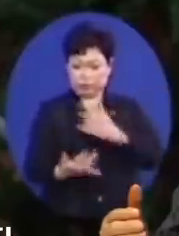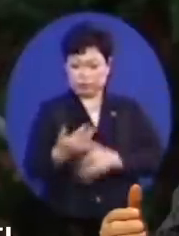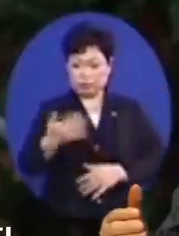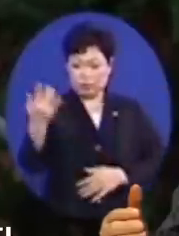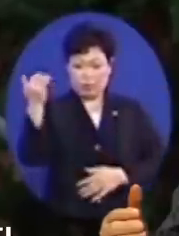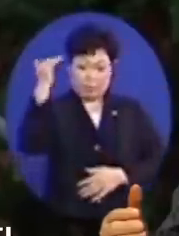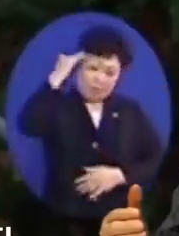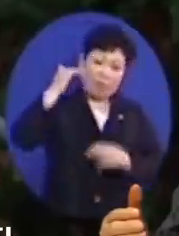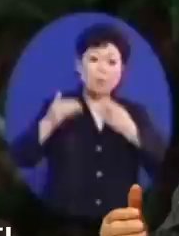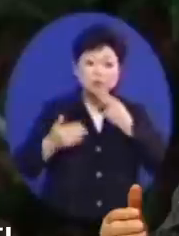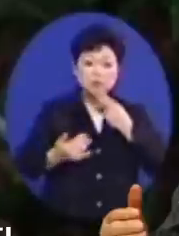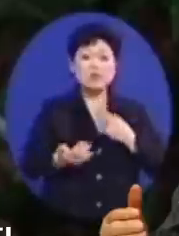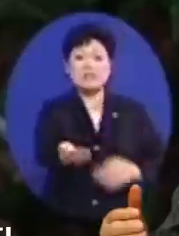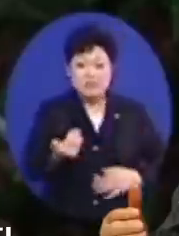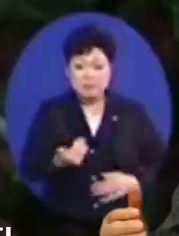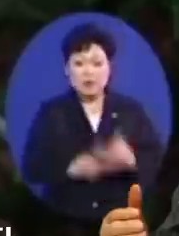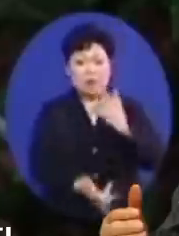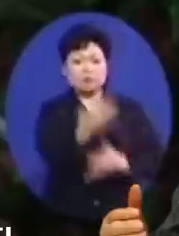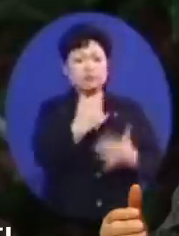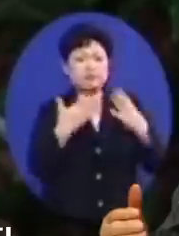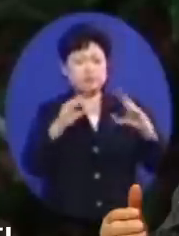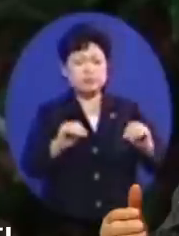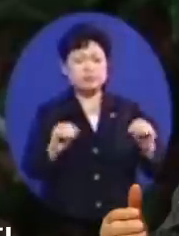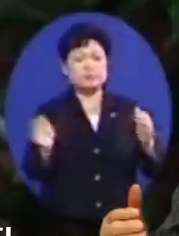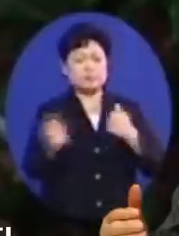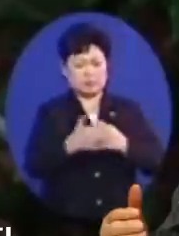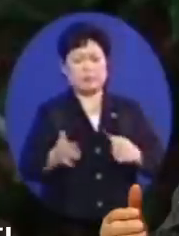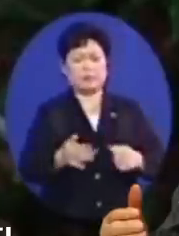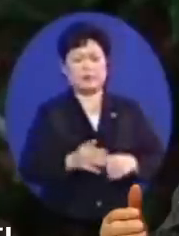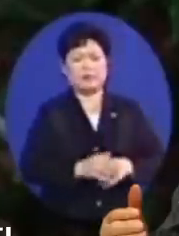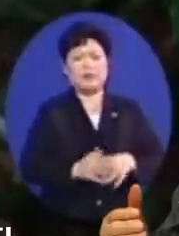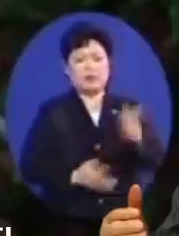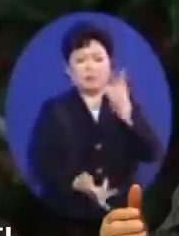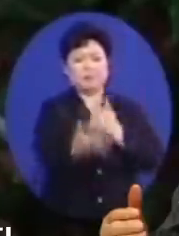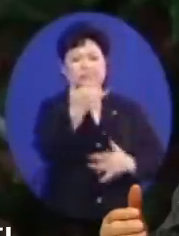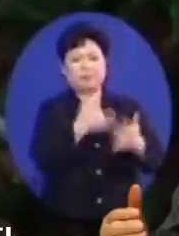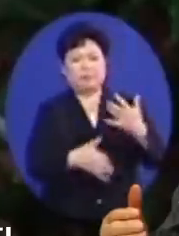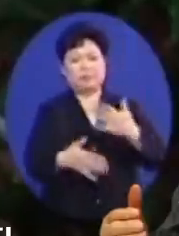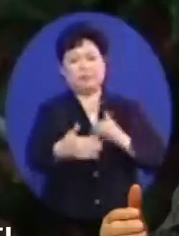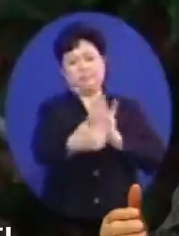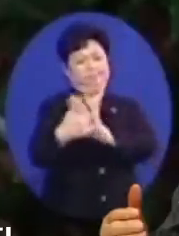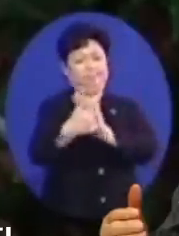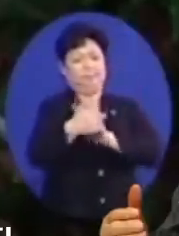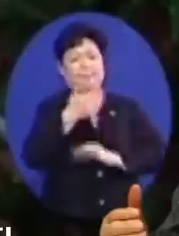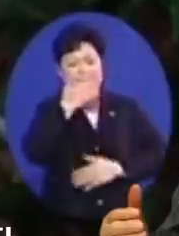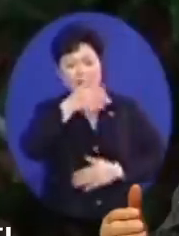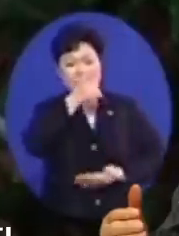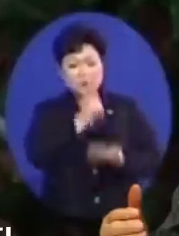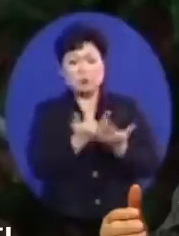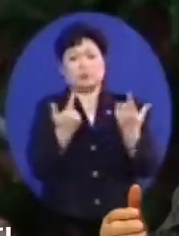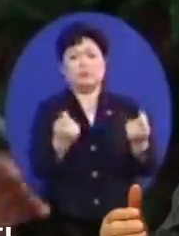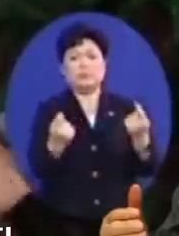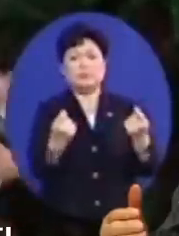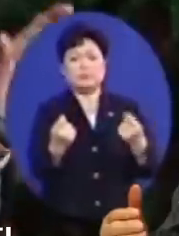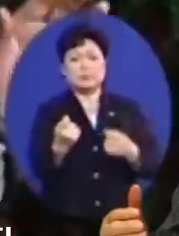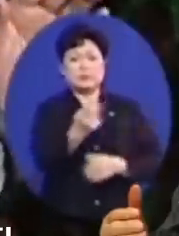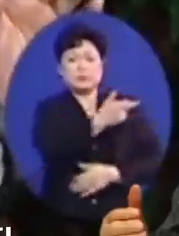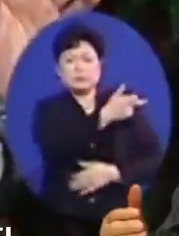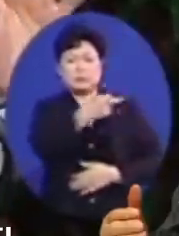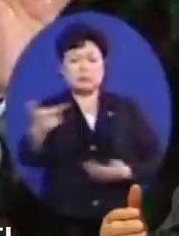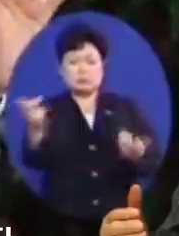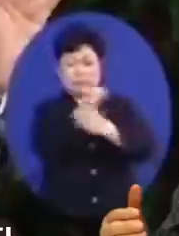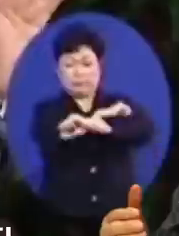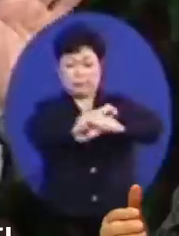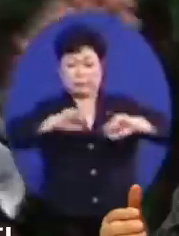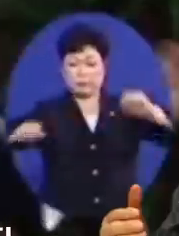주위는 벌써 불이 타버렸기 때문에 탈 것이 없습니다. 그러므로 불이 못 들어왔어요. 죄는 큰 병원의